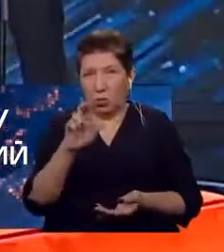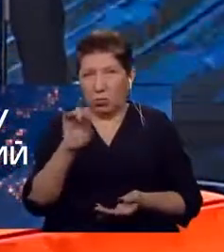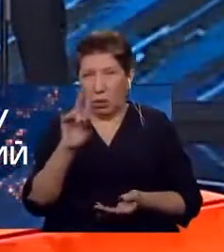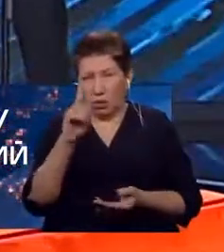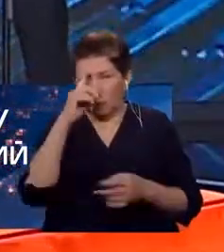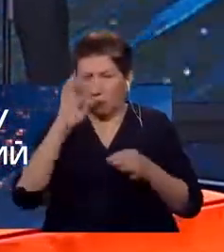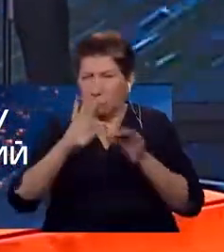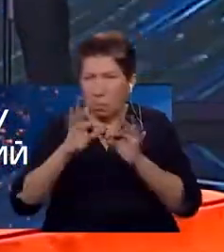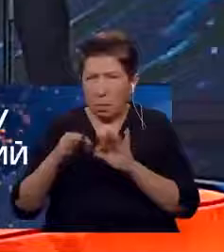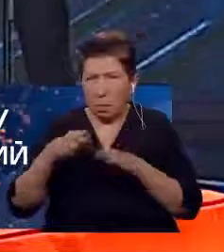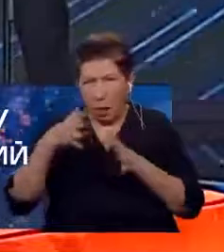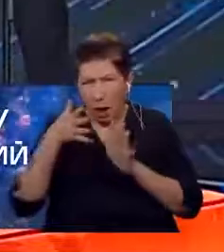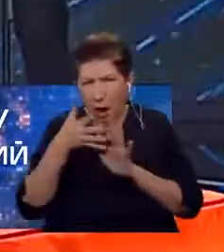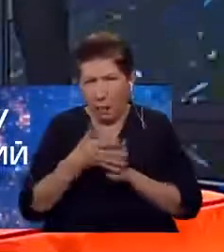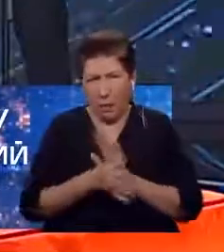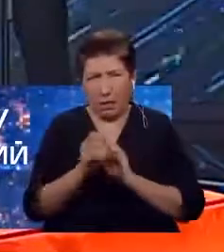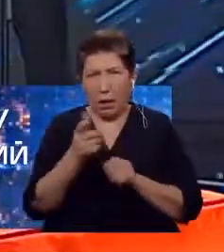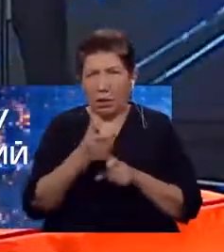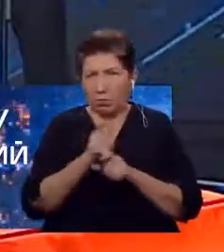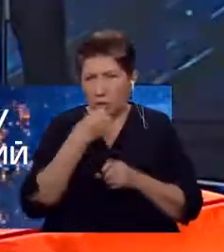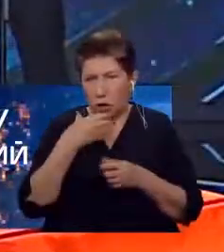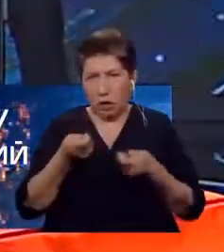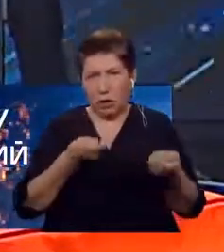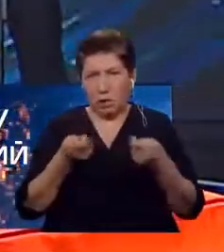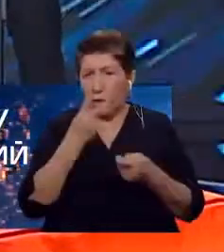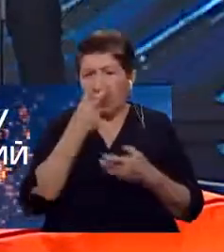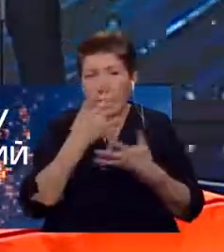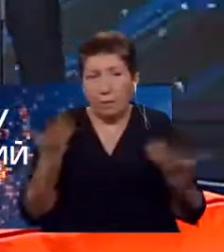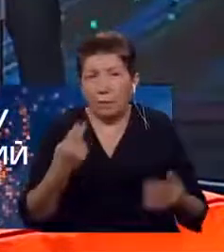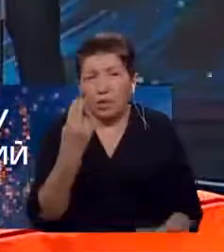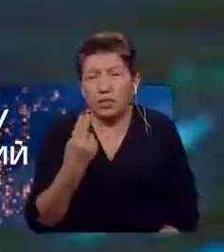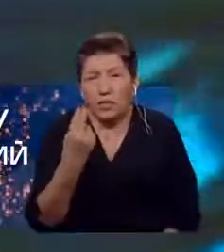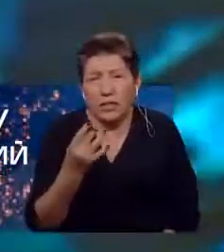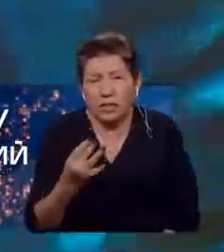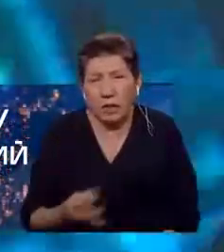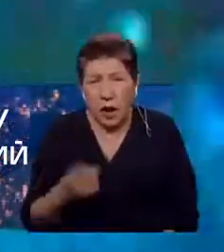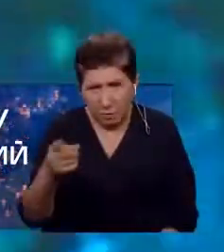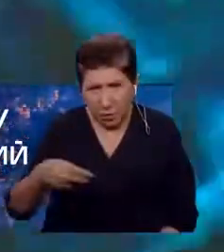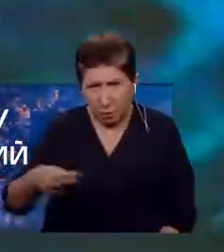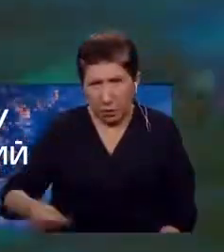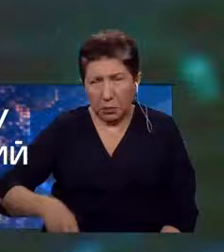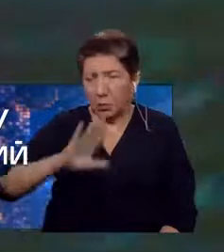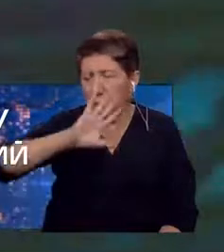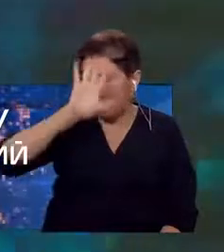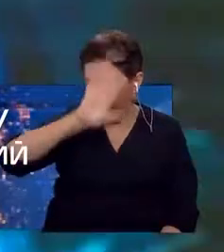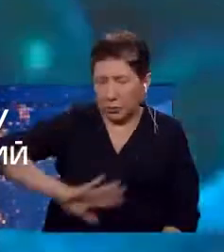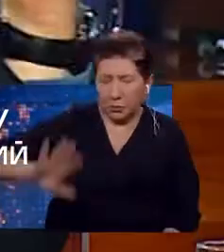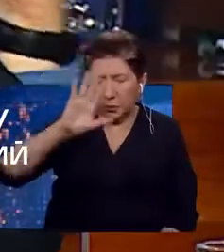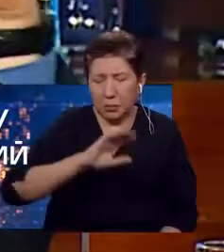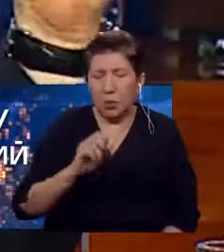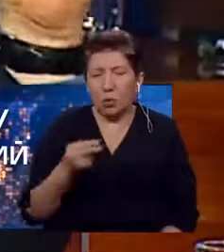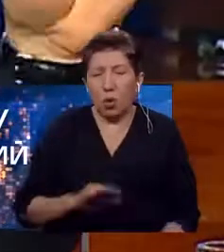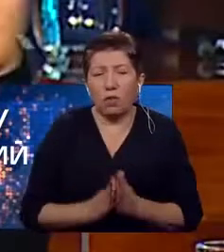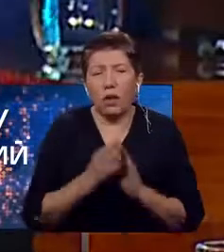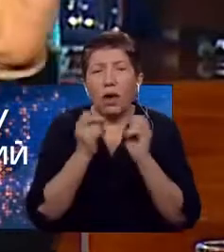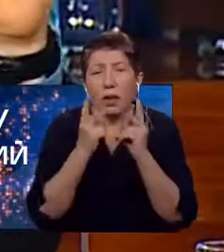прагматик, він дуже гарний керівник, не бачив ці цифри. Невже він підписував без цифр цей договір? От мені